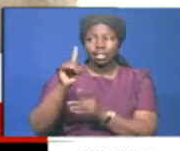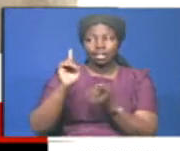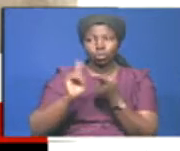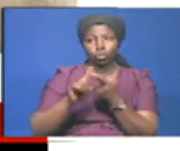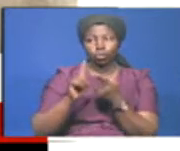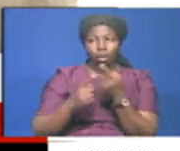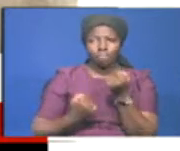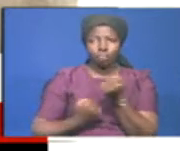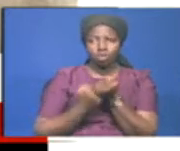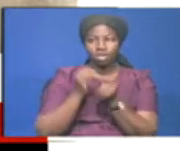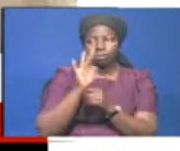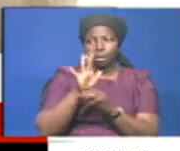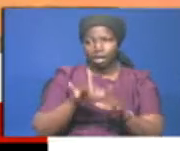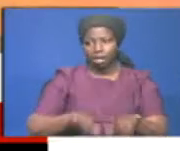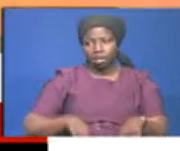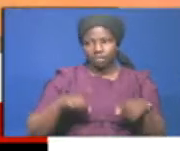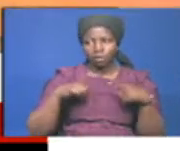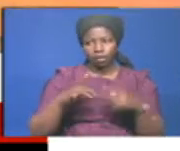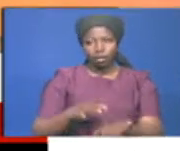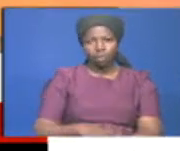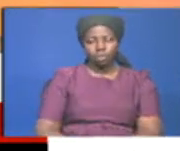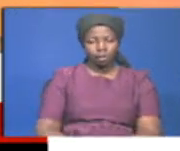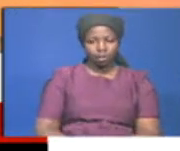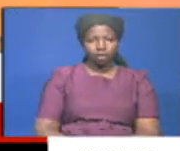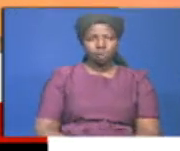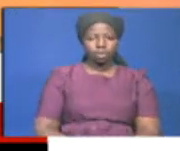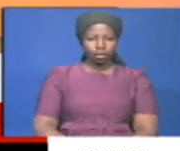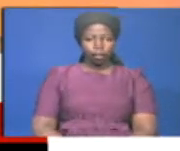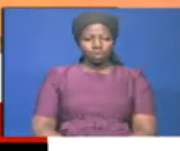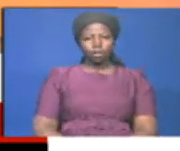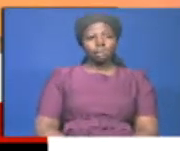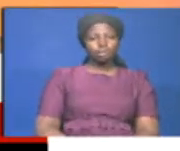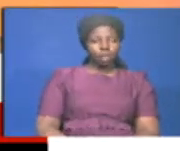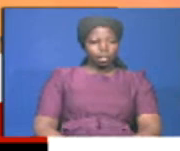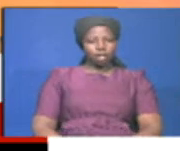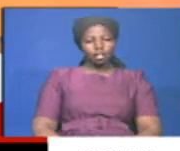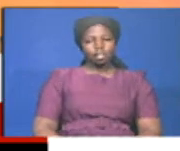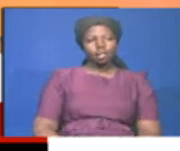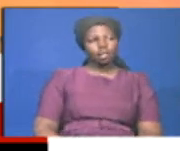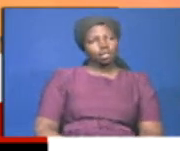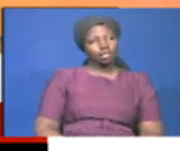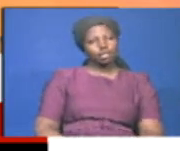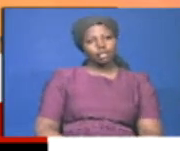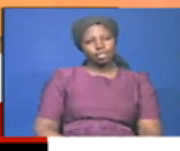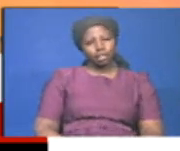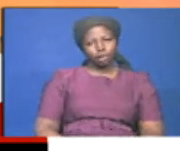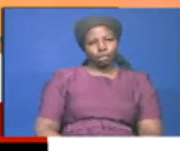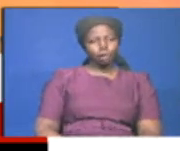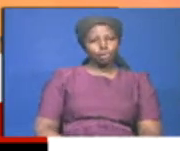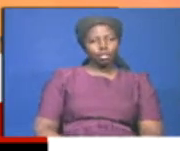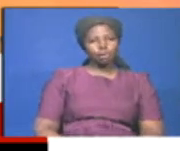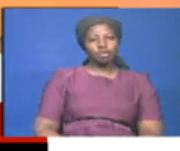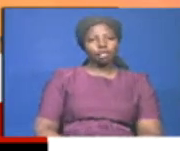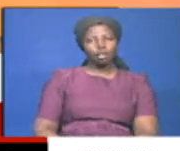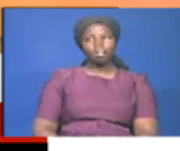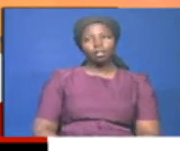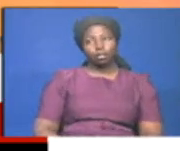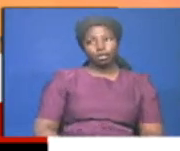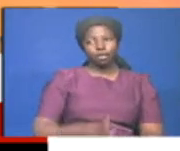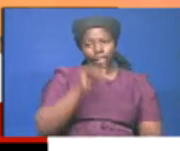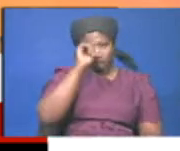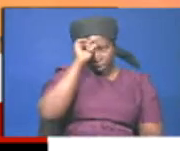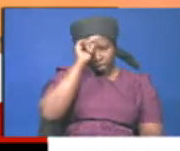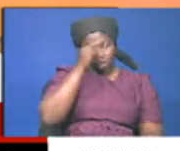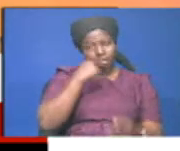yao. Ndiyo. Mara kwa mara tunasikia serikali inatoa sheria mbalimbali kuhusiana na matumizi ya plastiki, lakini kabla